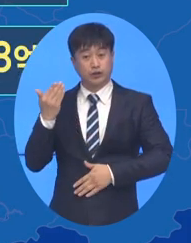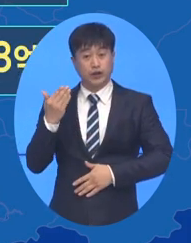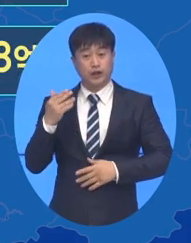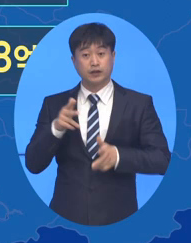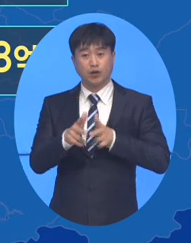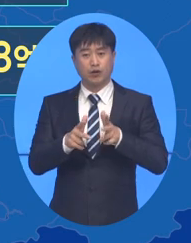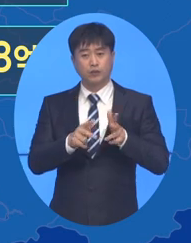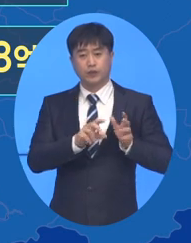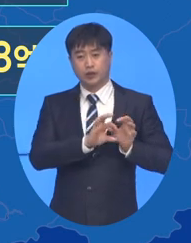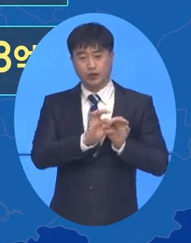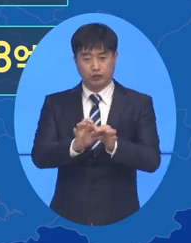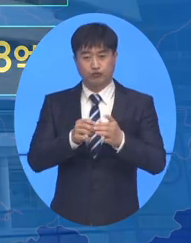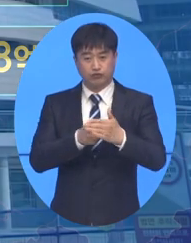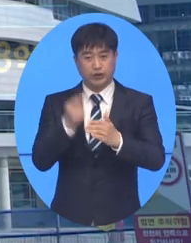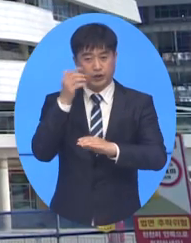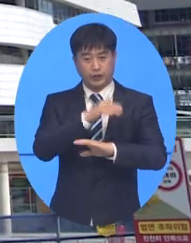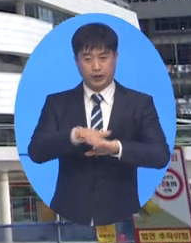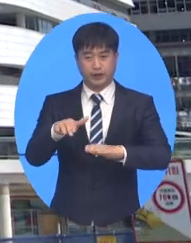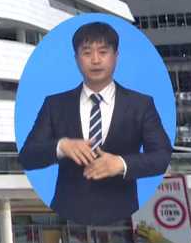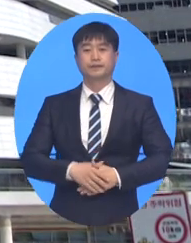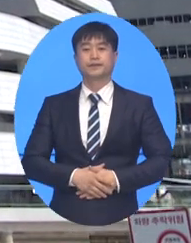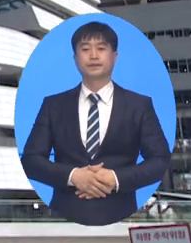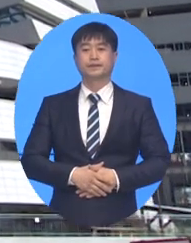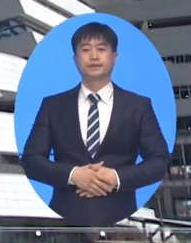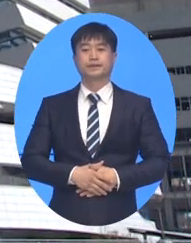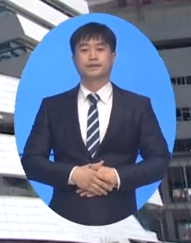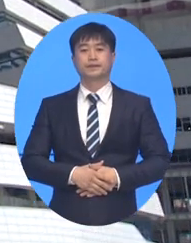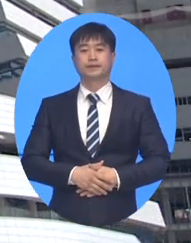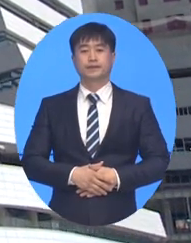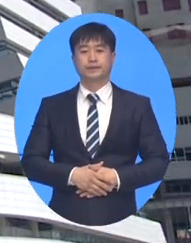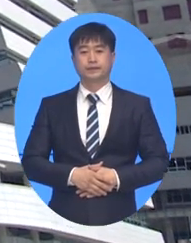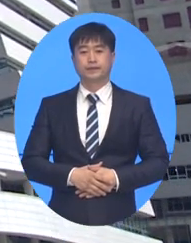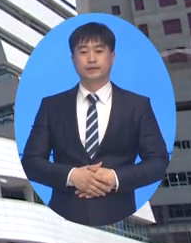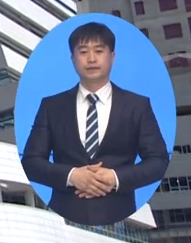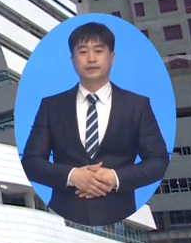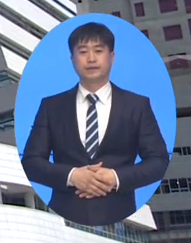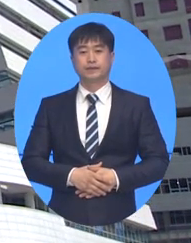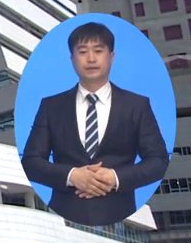문제없이 추진될 전망입니다 경기지 TV 최지훈입니다